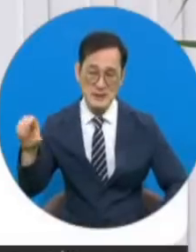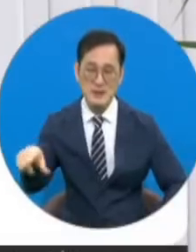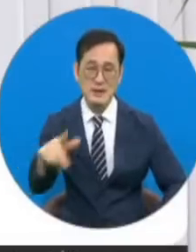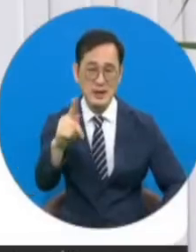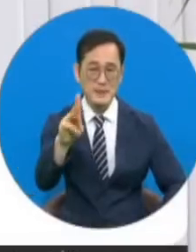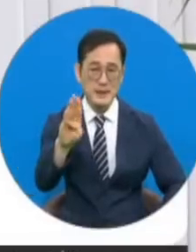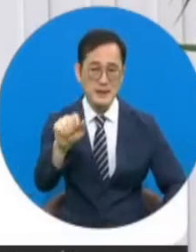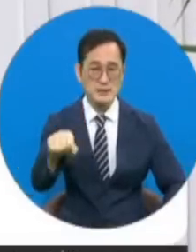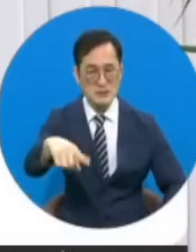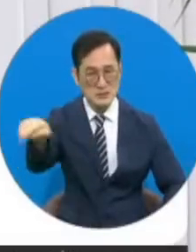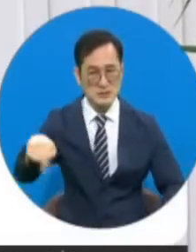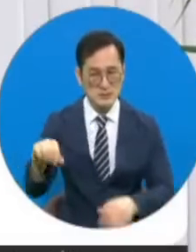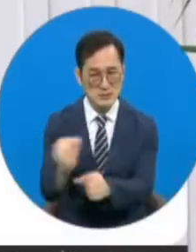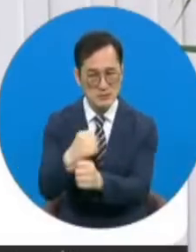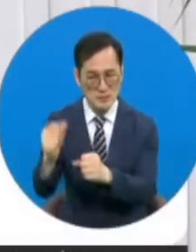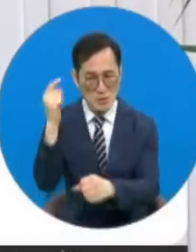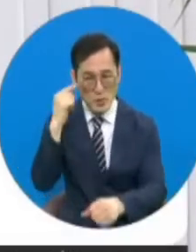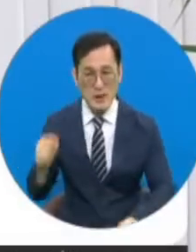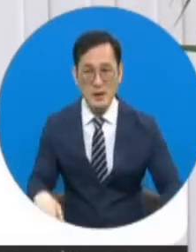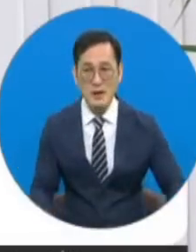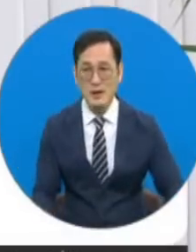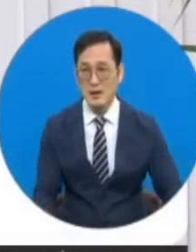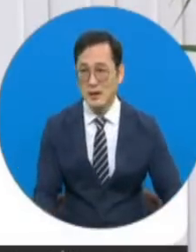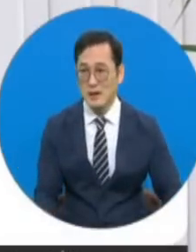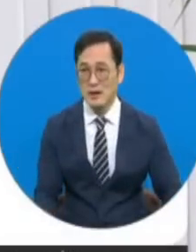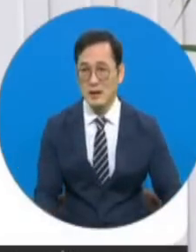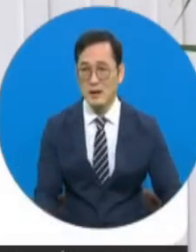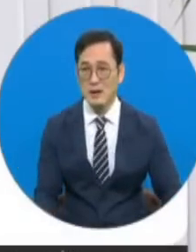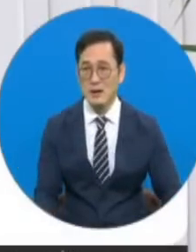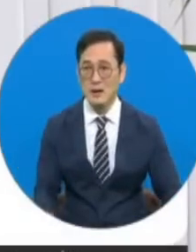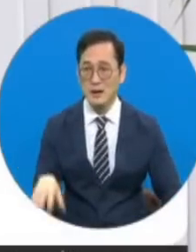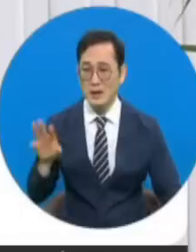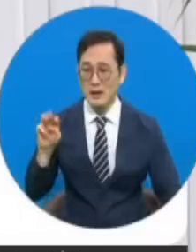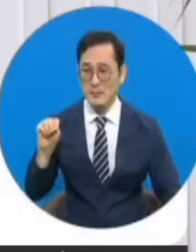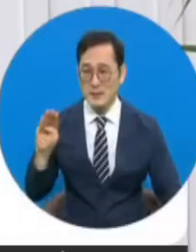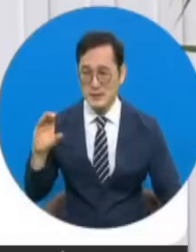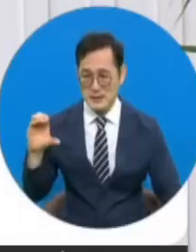이겁니다 MBC 전용기 안 태우지 않았습니까 안세운